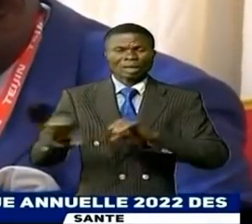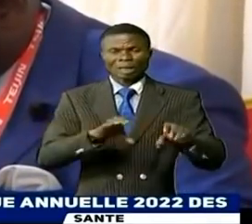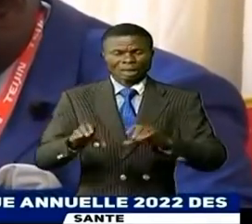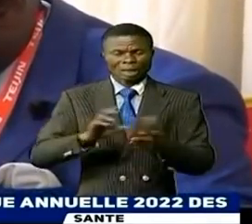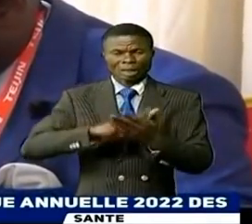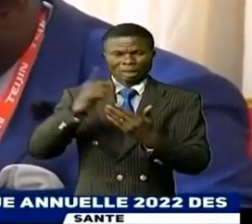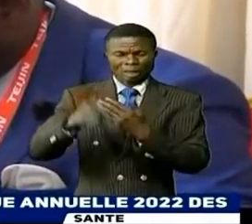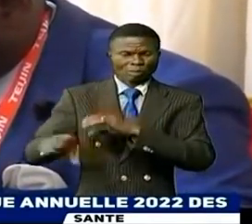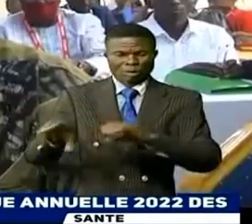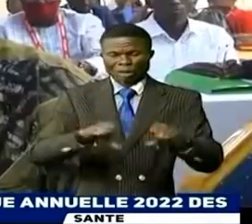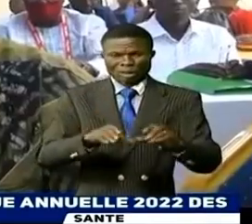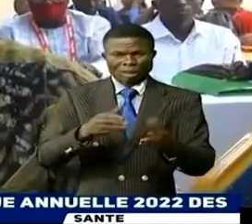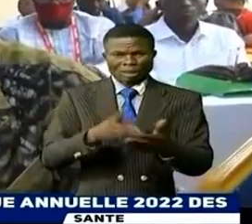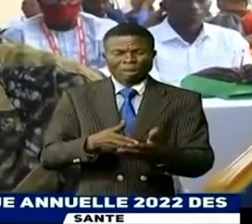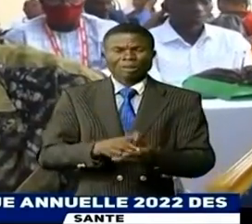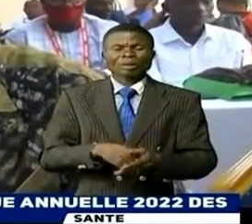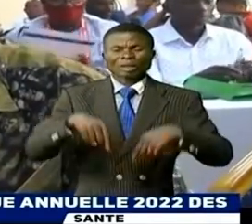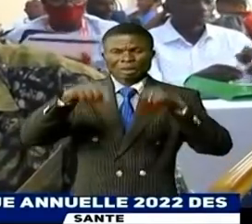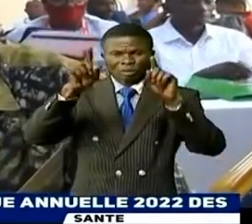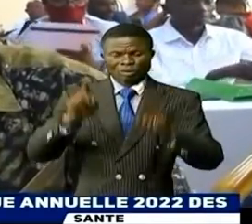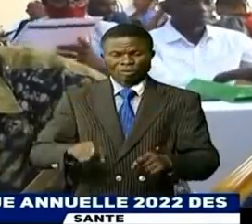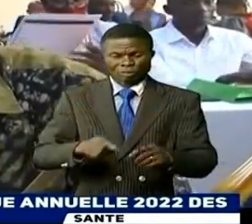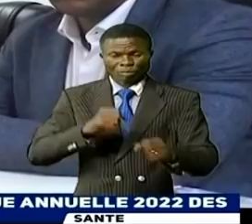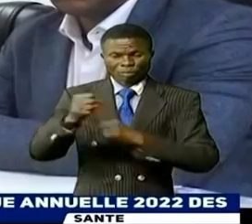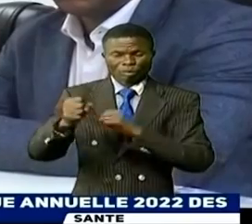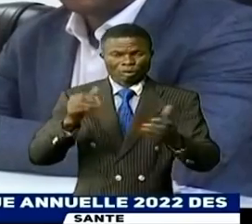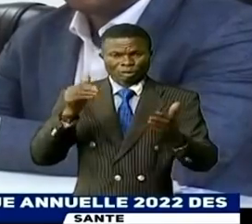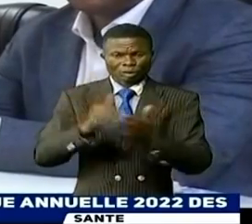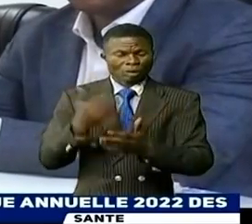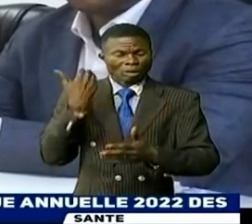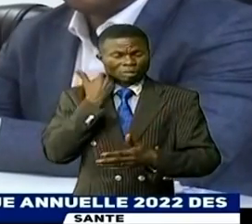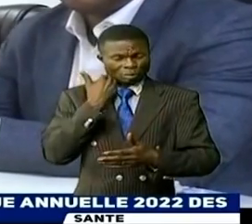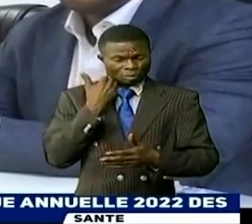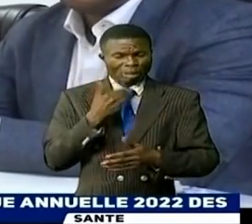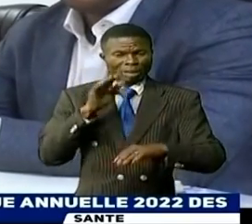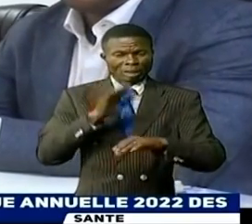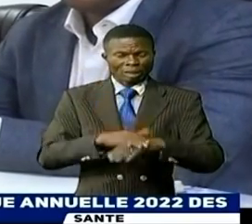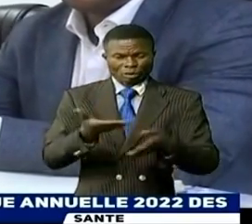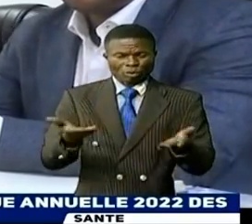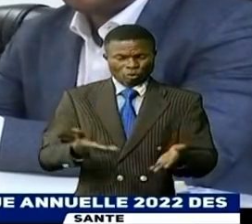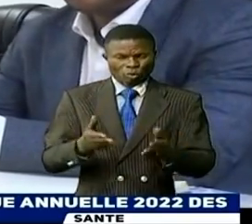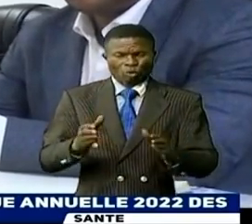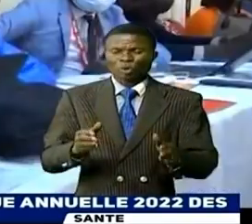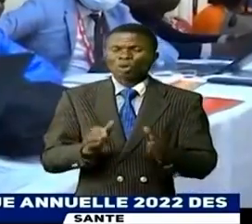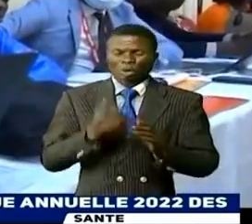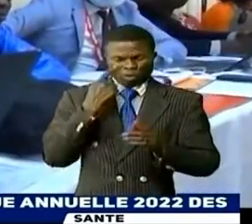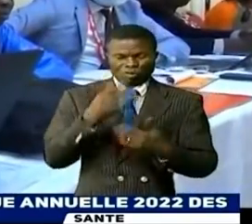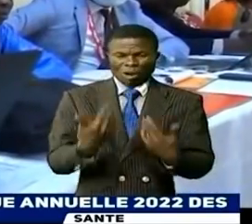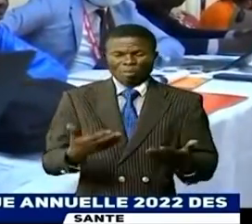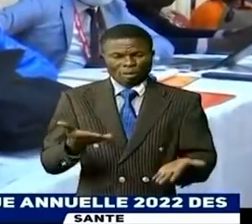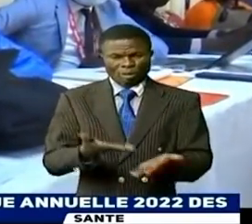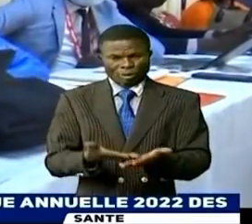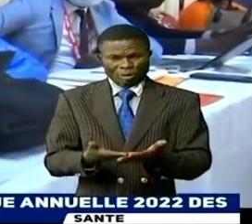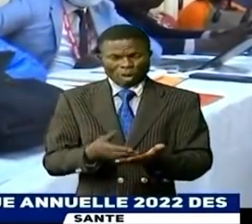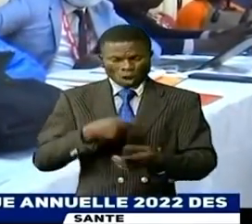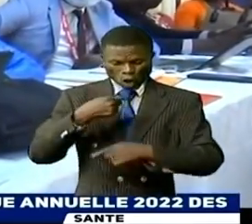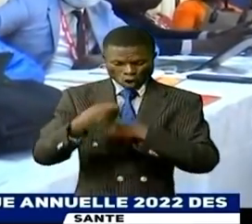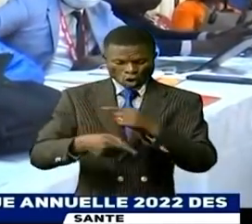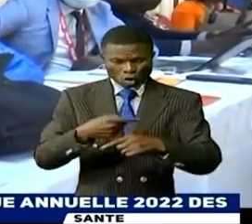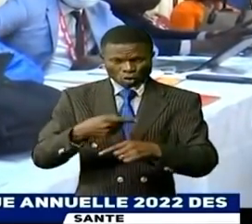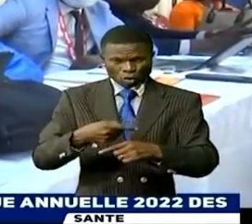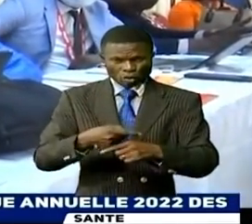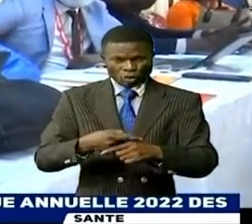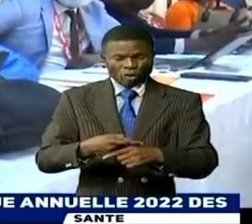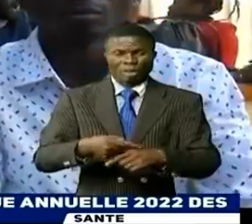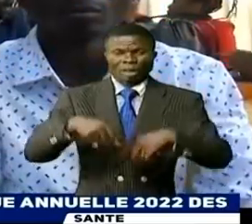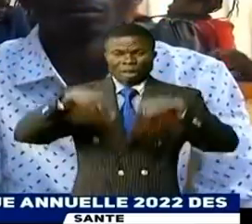d'action opérationnel annuel dans la lutte contre les maladies tropicales négligées. Voilà qui justifie l'ouverture de la revue